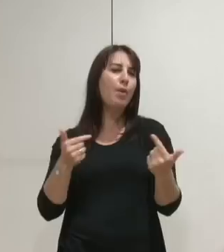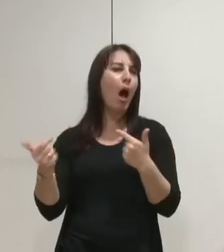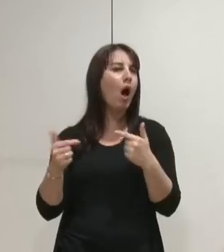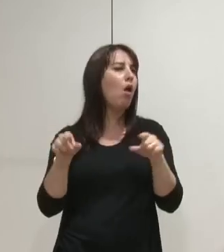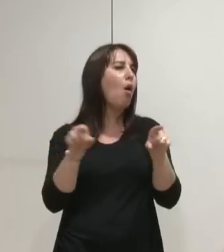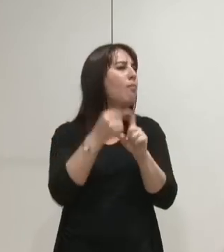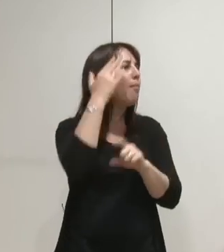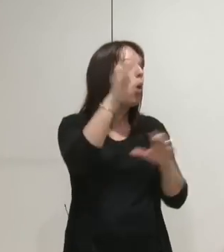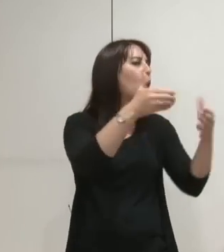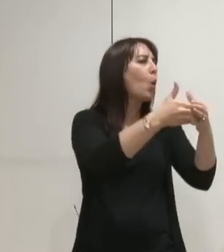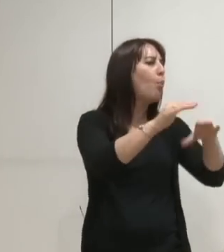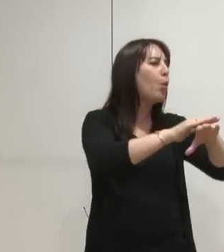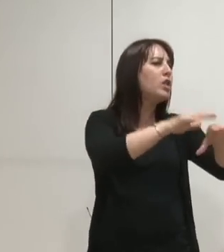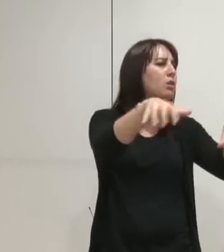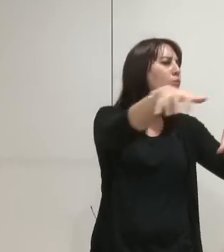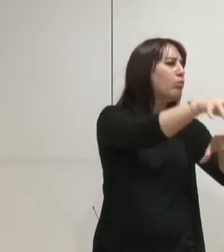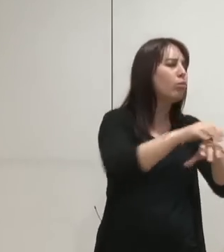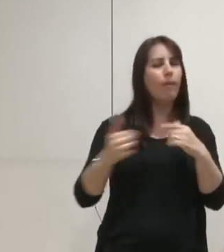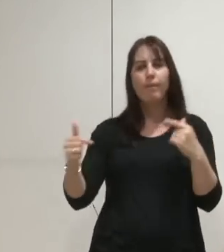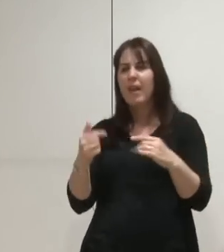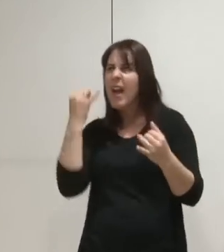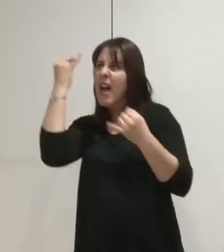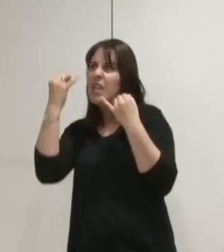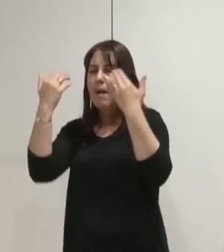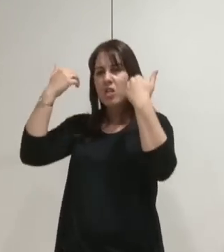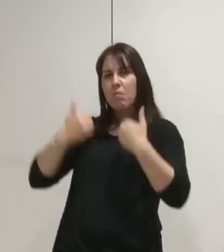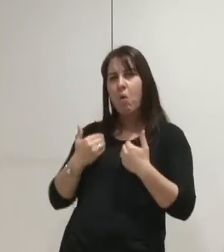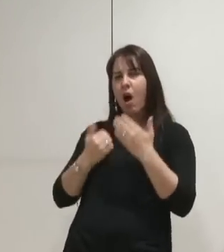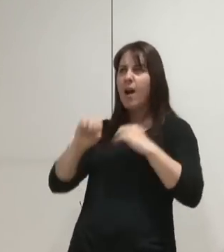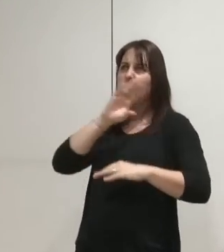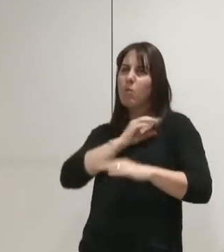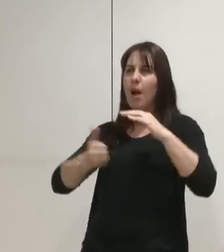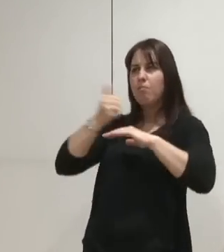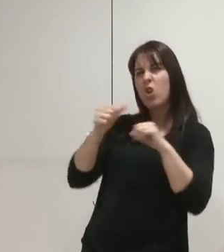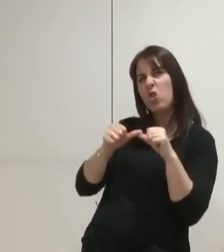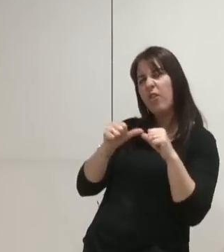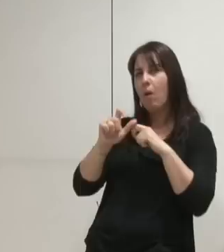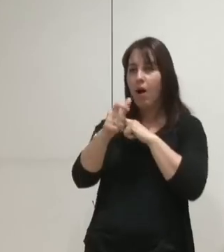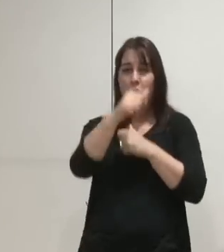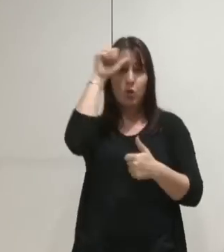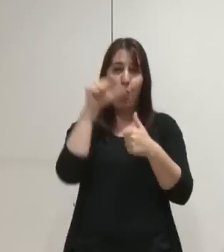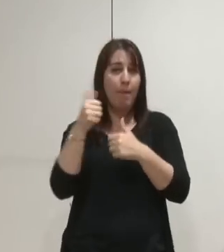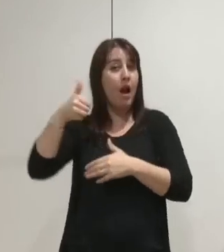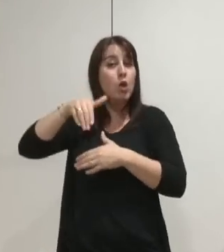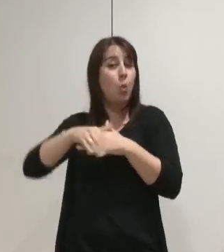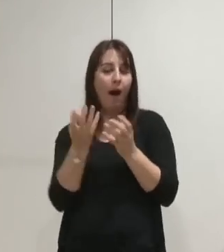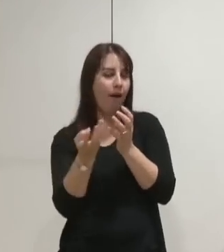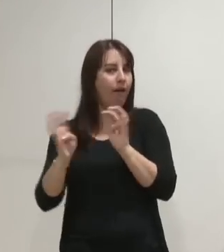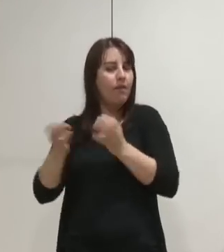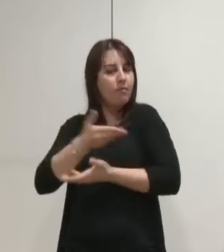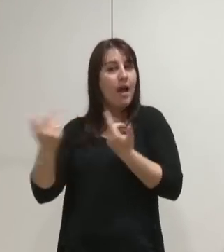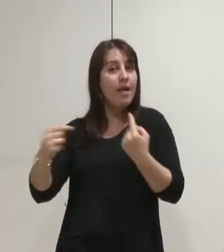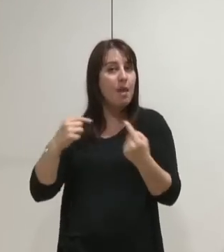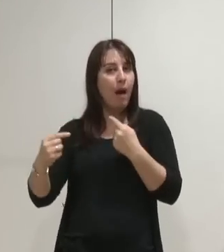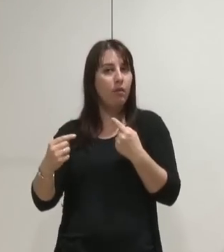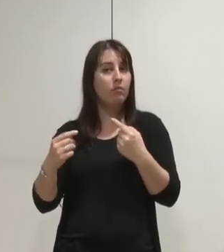beaucoup de formations politiques font de savoir qu'est-ce que je ferais si j'étais à telle responsabilité et je me souviens d'une soirée où c'est la question le le débat CIT